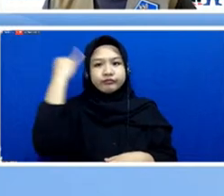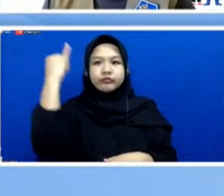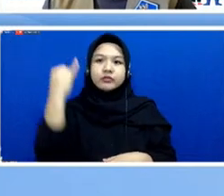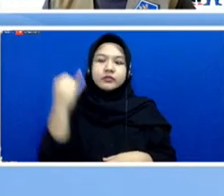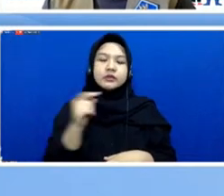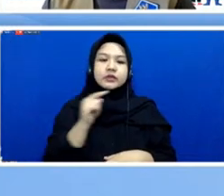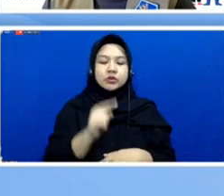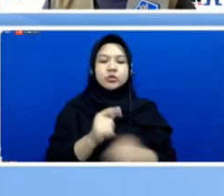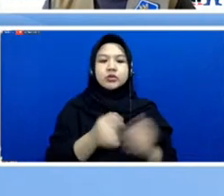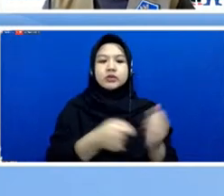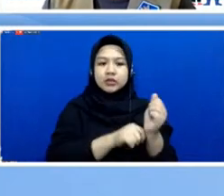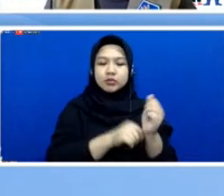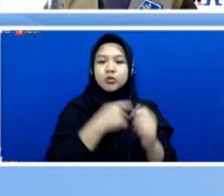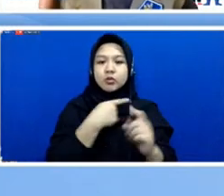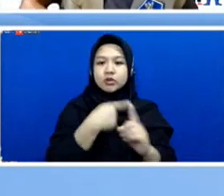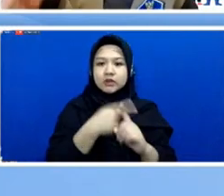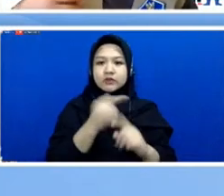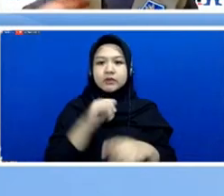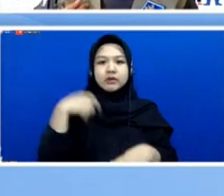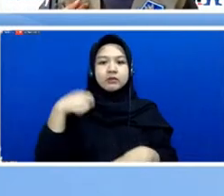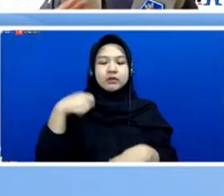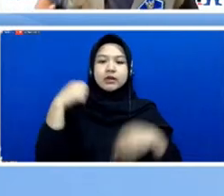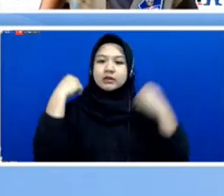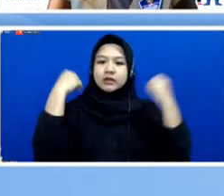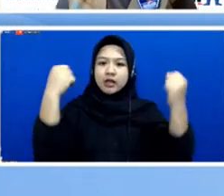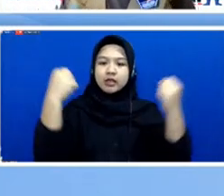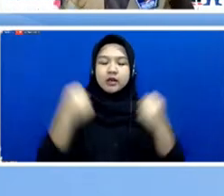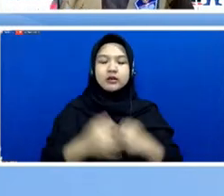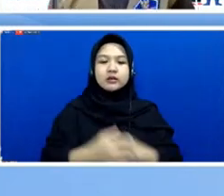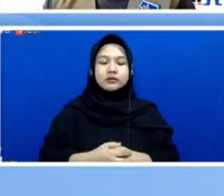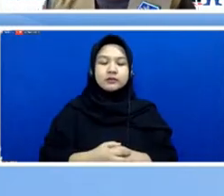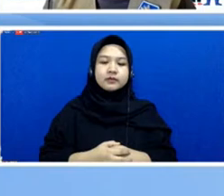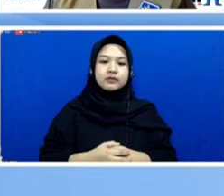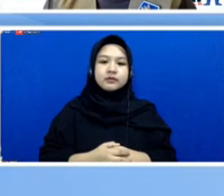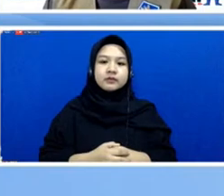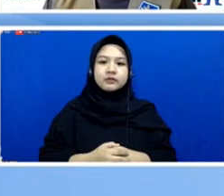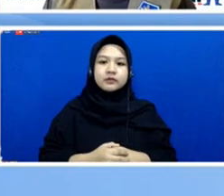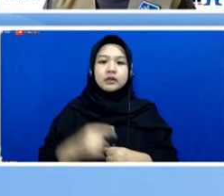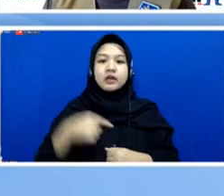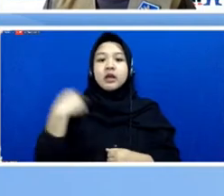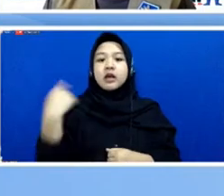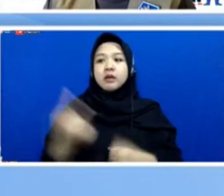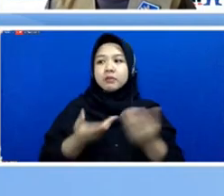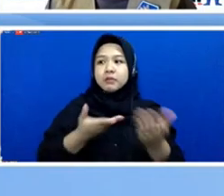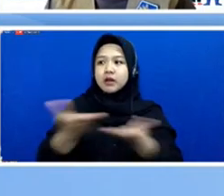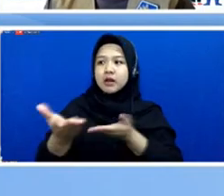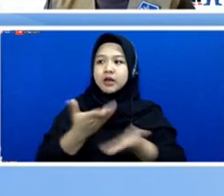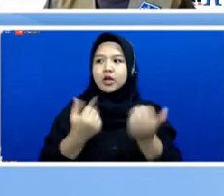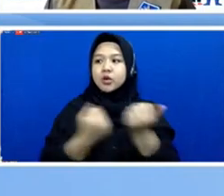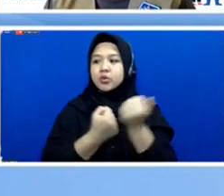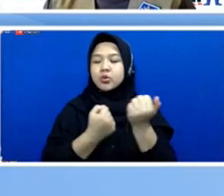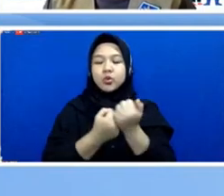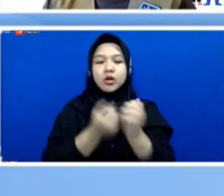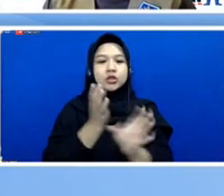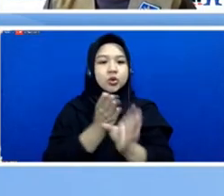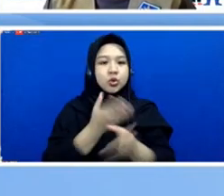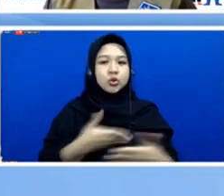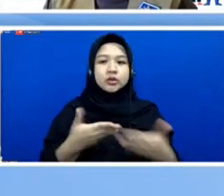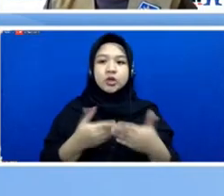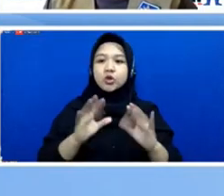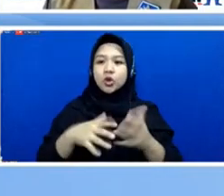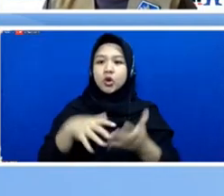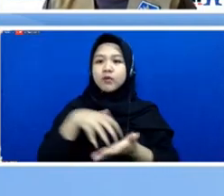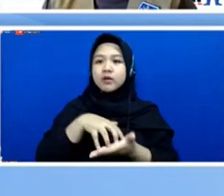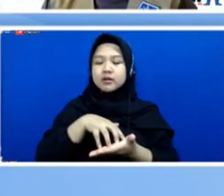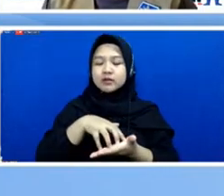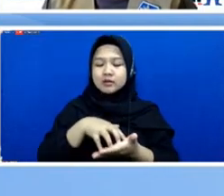itu direspon positif oleh Kemenkes. Kemudian kami juga memberikan layanan dukungan psikososial pada kelompok rentan di